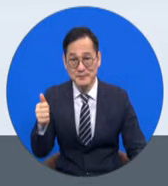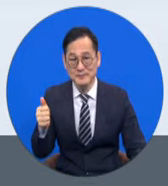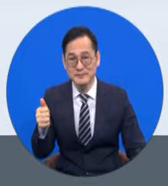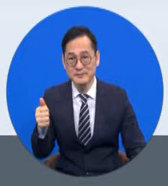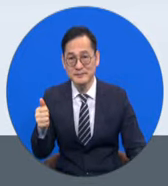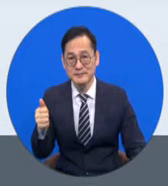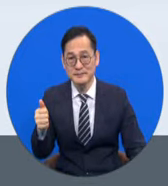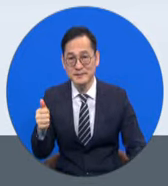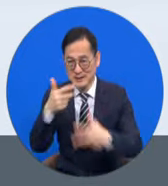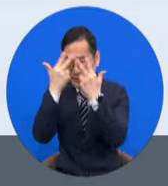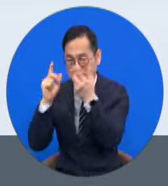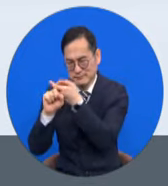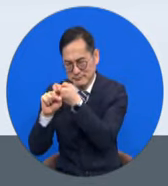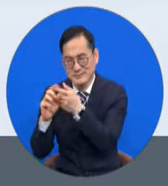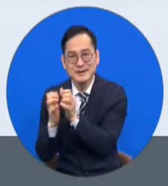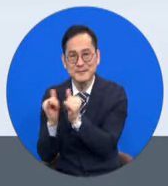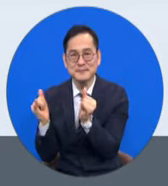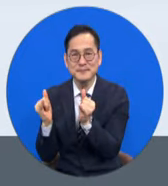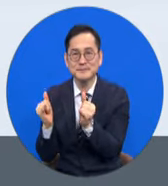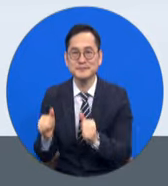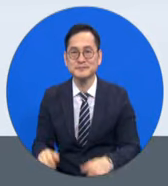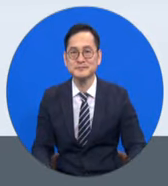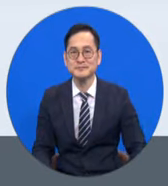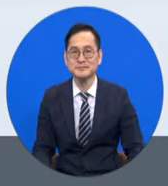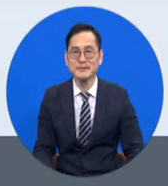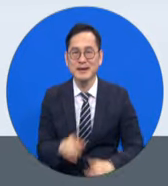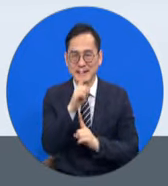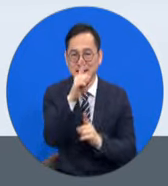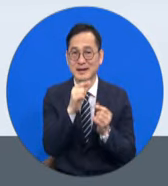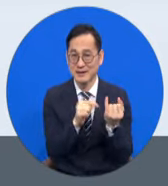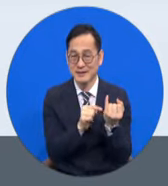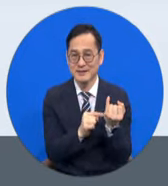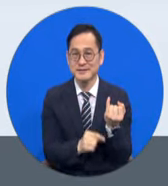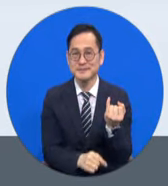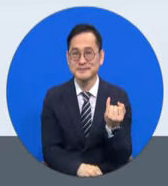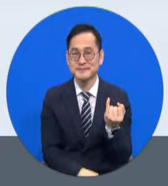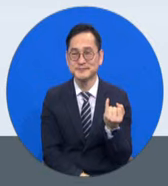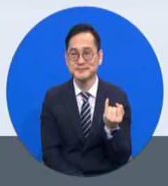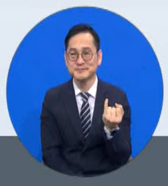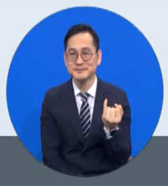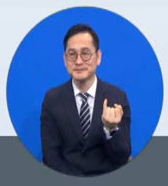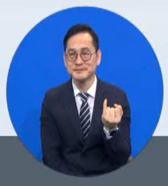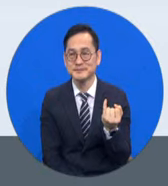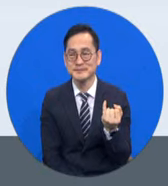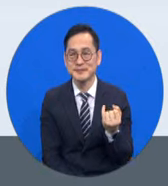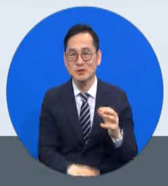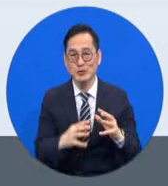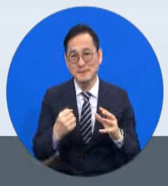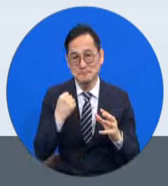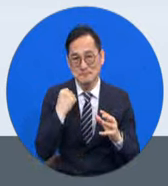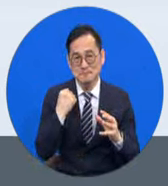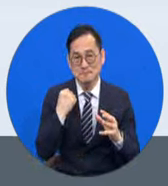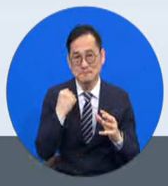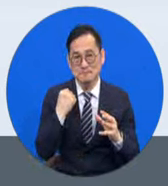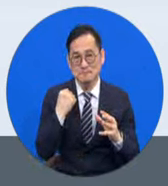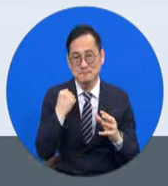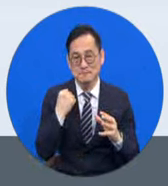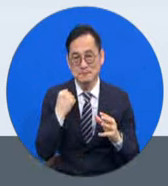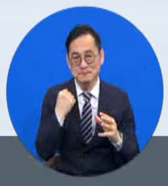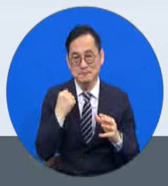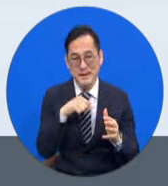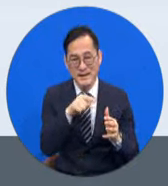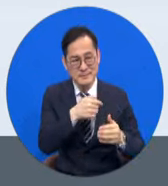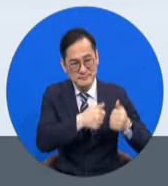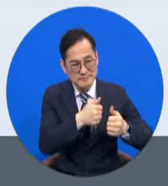친명 후보로 분류가 되고 있고요. 이혜훈 후보 같은 경우는 이번 국민의힘 저 지역 경선에서 하태경 후보를